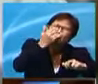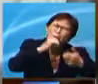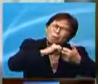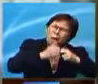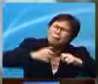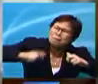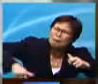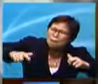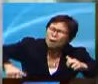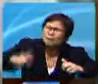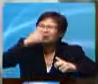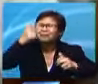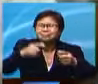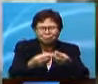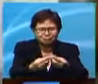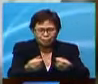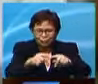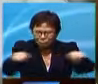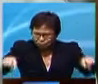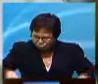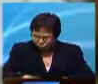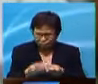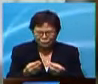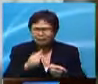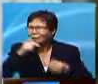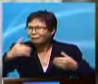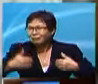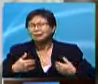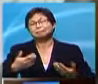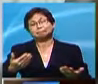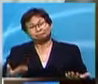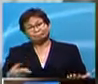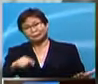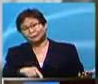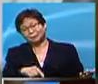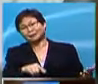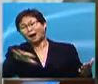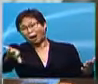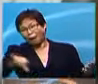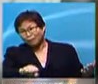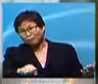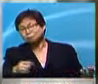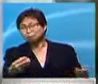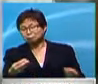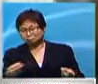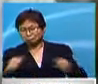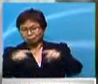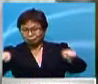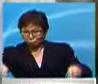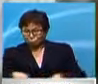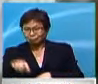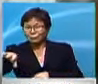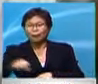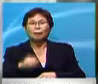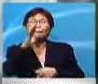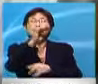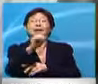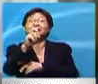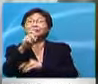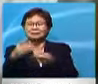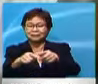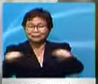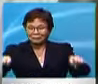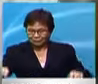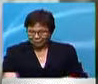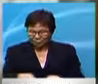berpunca daripada tapak tak ada tapak ini pun kita kena ambil tapak Apa nama bekas